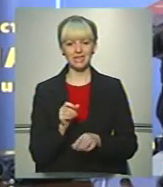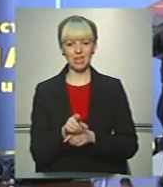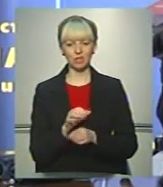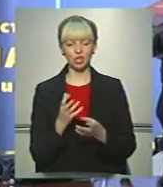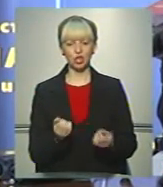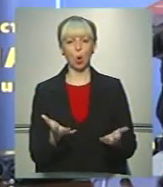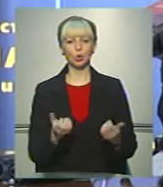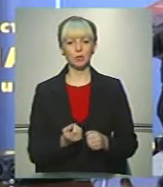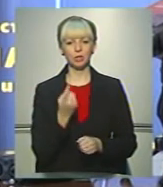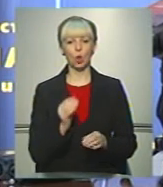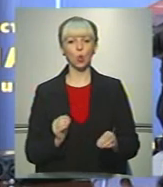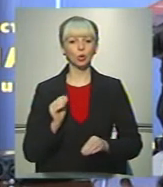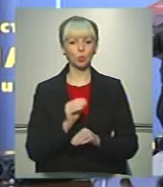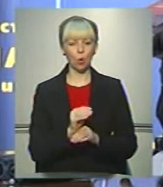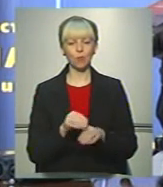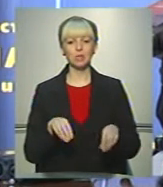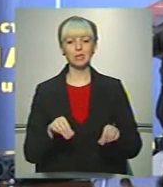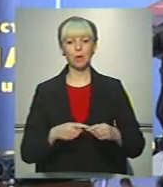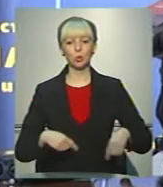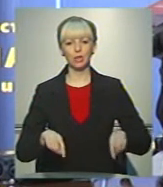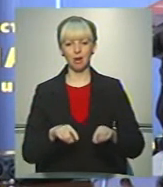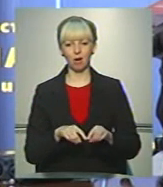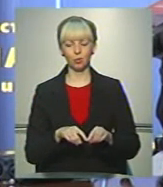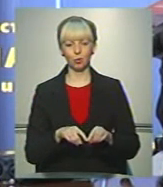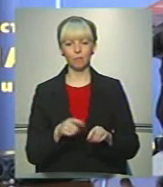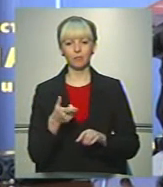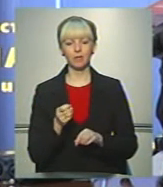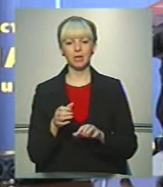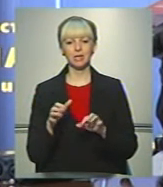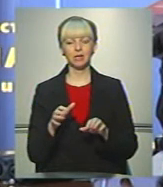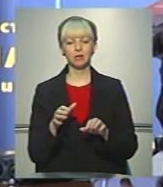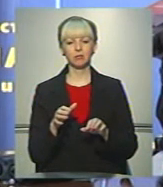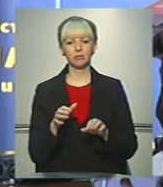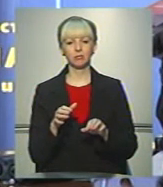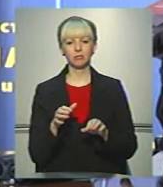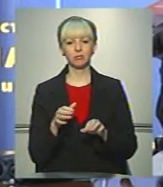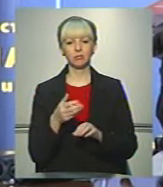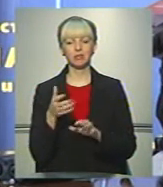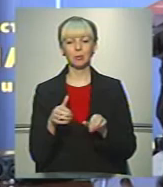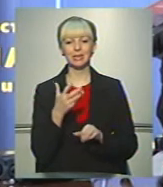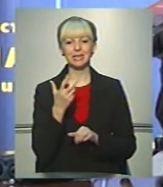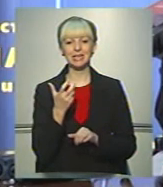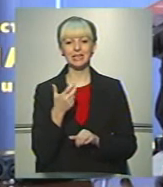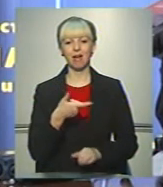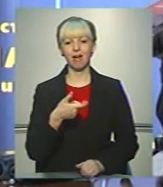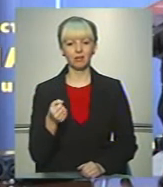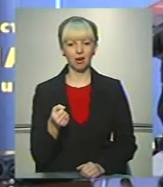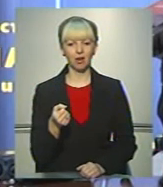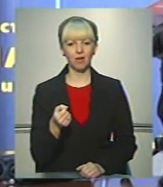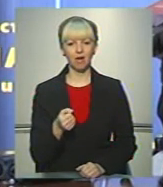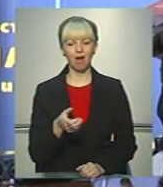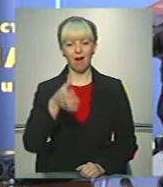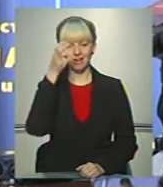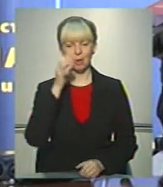ще отримати одну додаткову земельну ділянку, де забрати 300 гектарів в